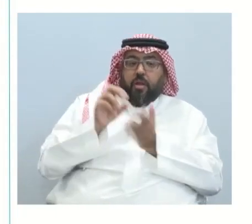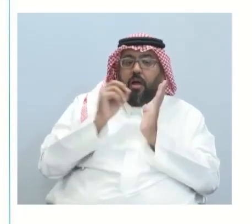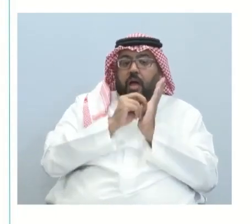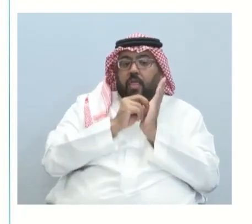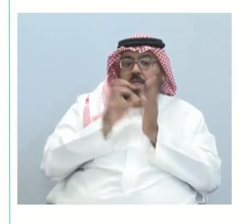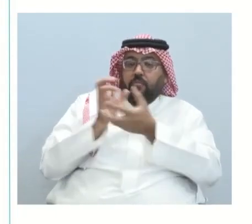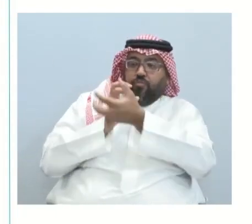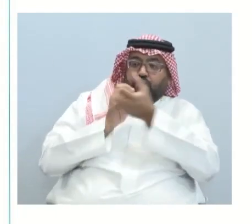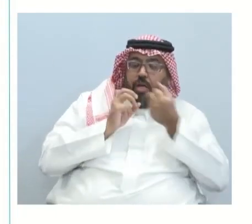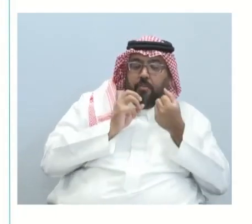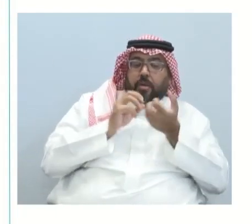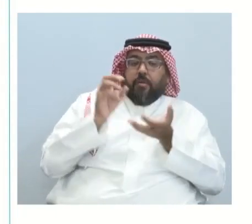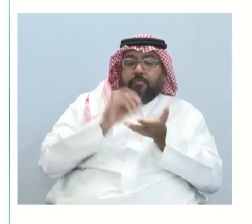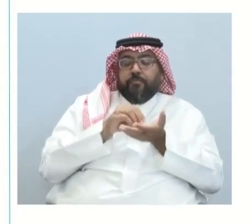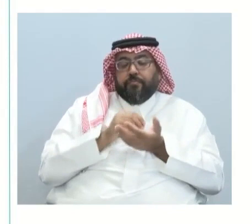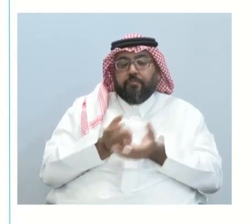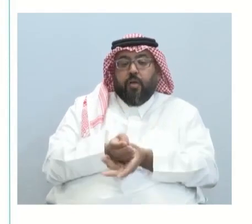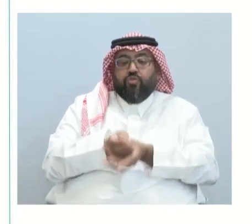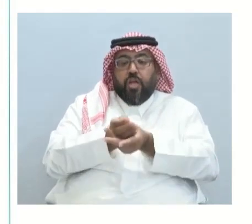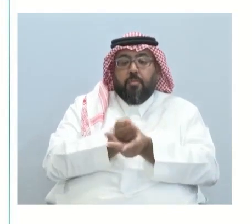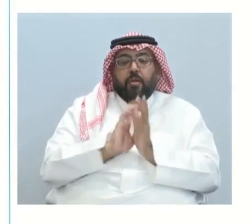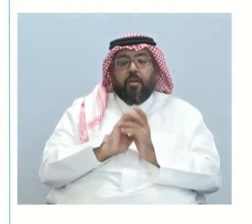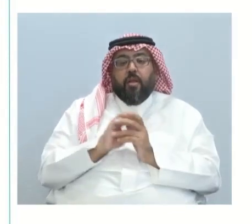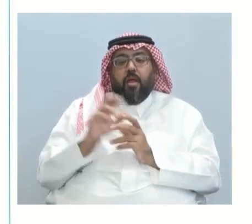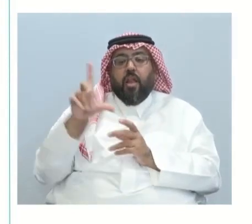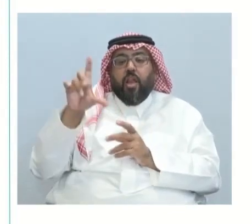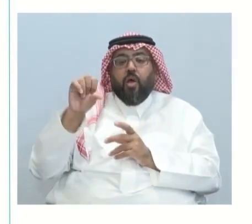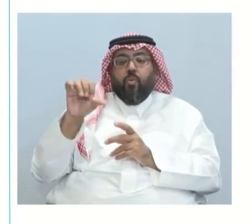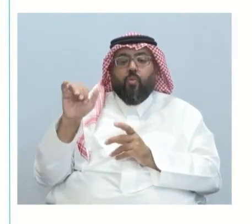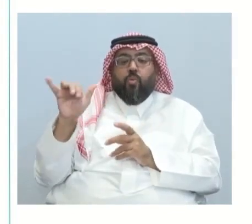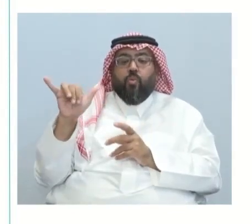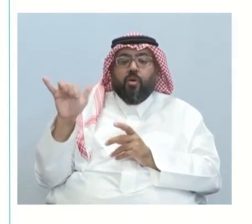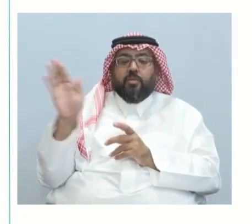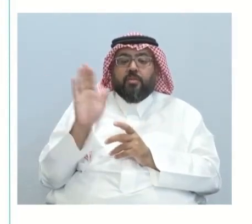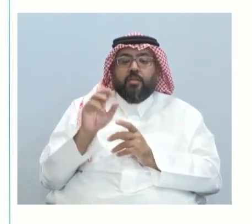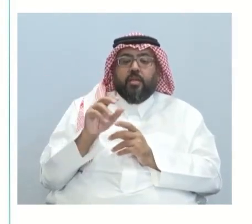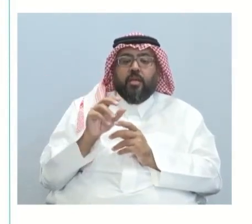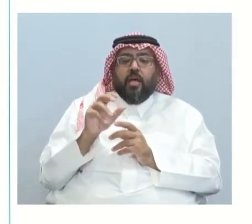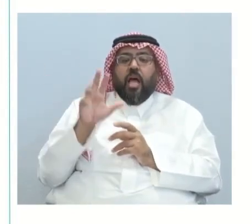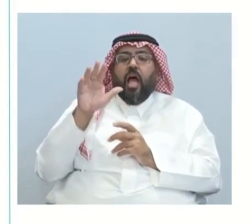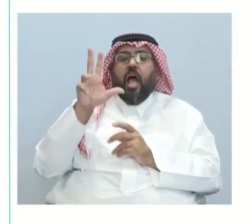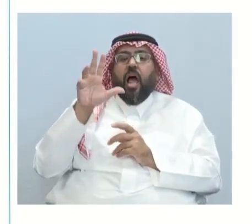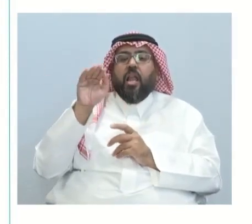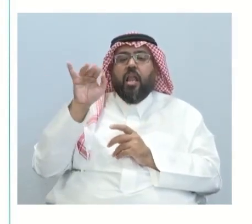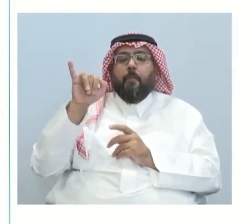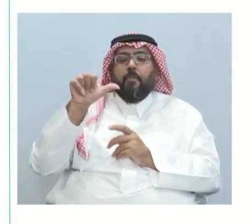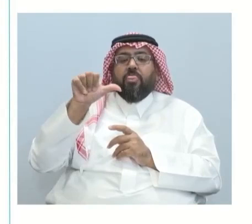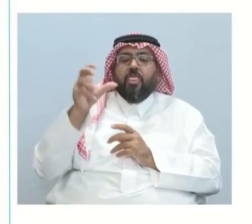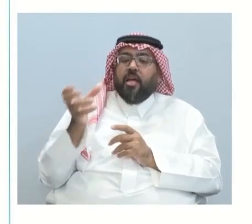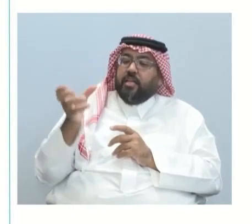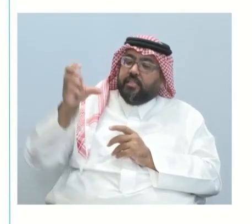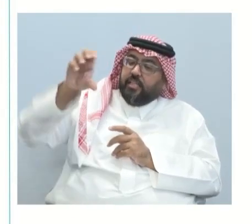واخيرا فلوس لوس ذكر بانه الحمض زي ما ذكرنا قبل شوي بانه ايش